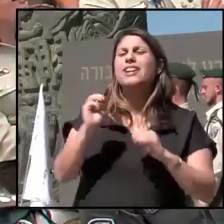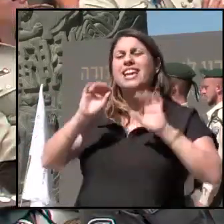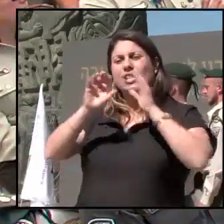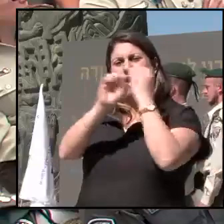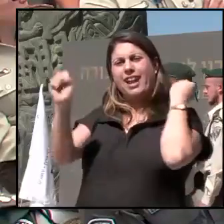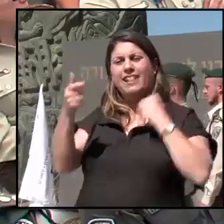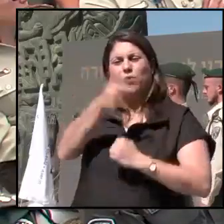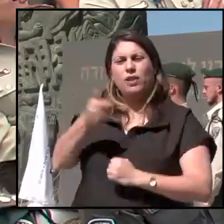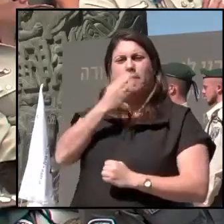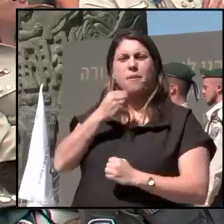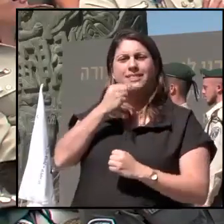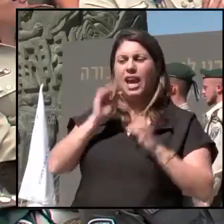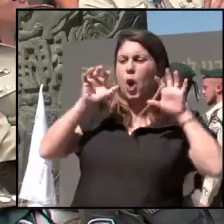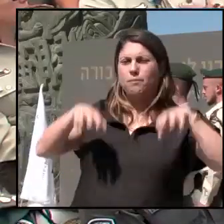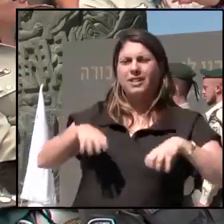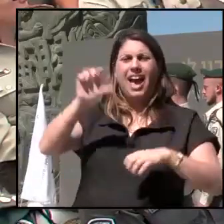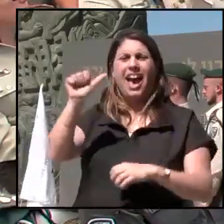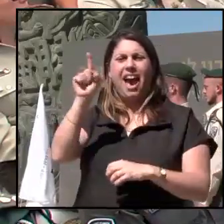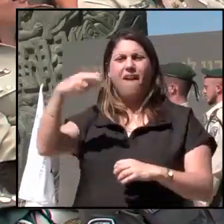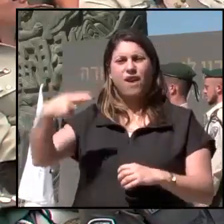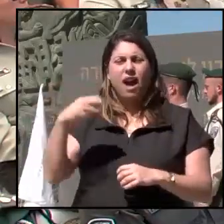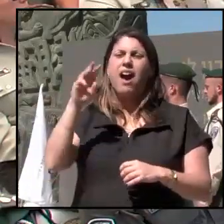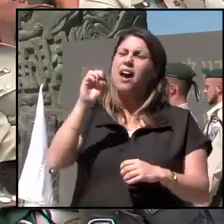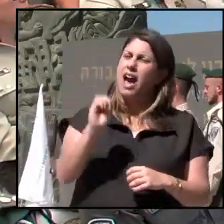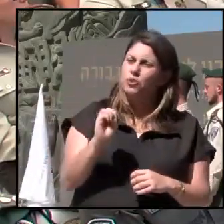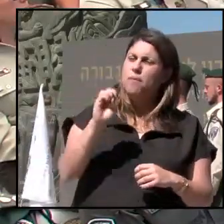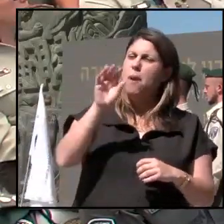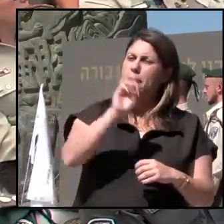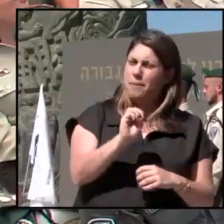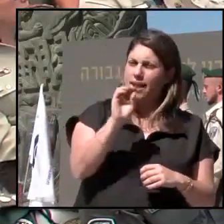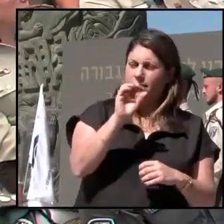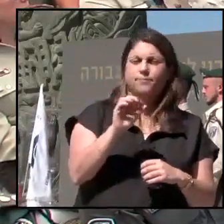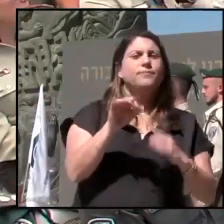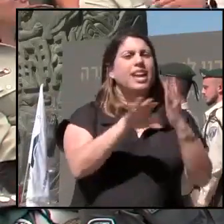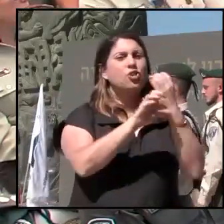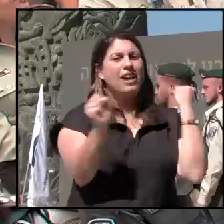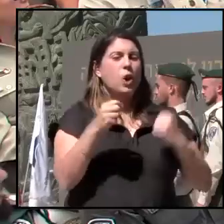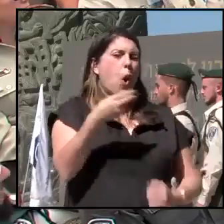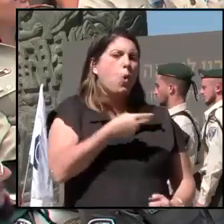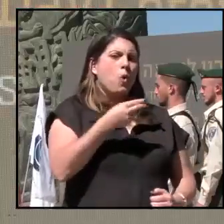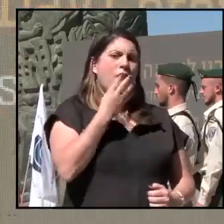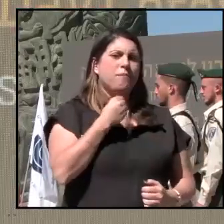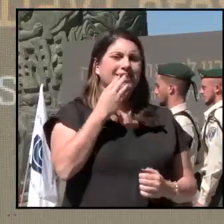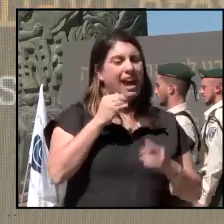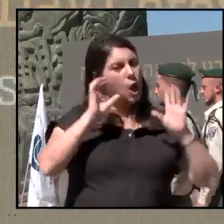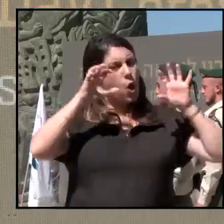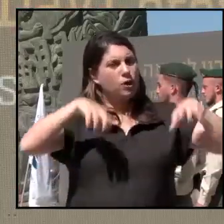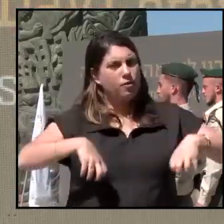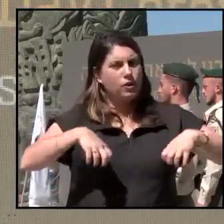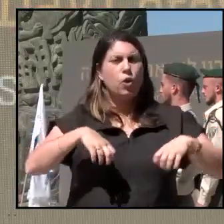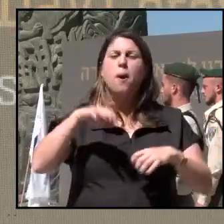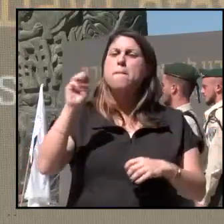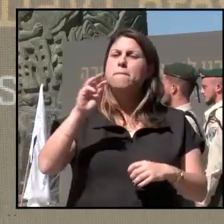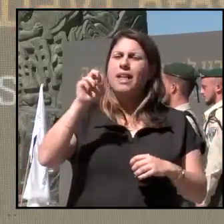בישראל, עוד מעלתה אבה עצום ארבלו דה מוסקוסו, שגריר אורוגוואי בישראל, עוד מעלתו מנואל